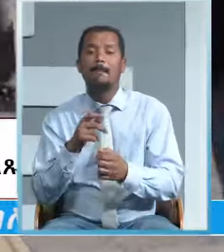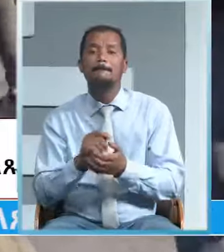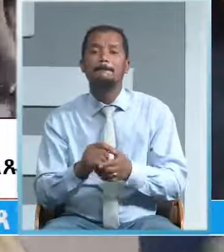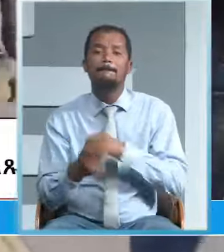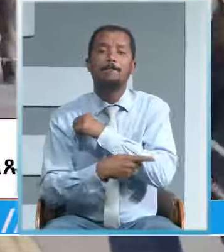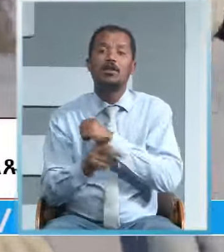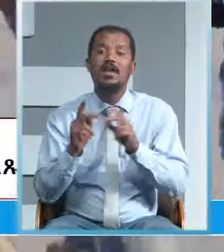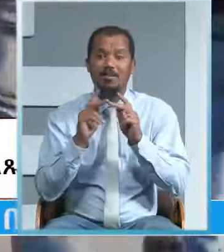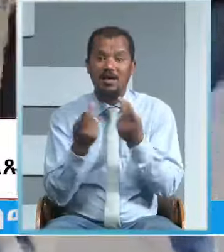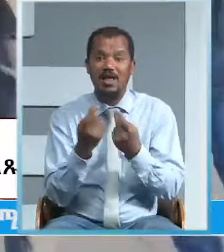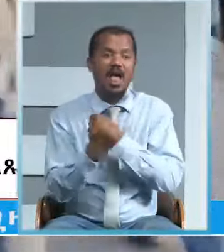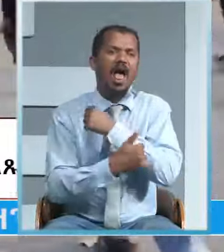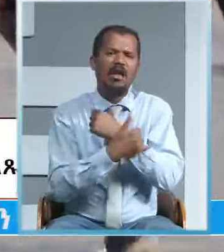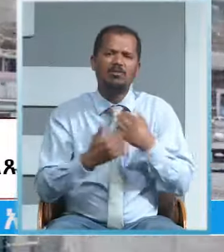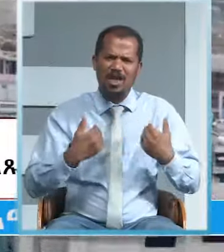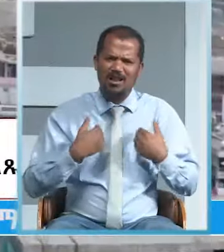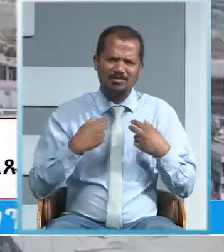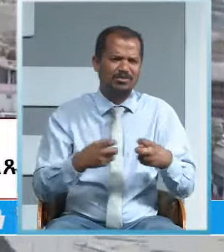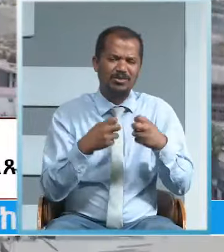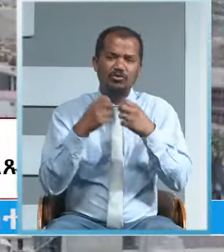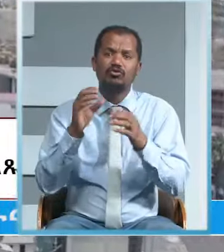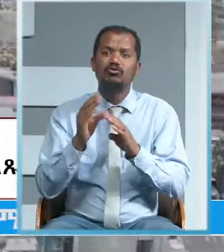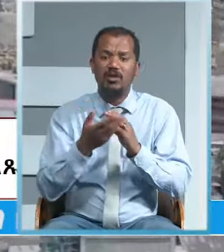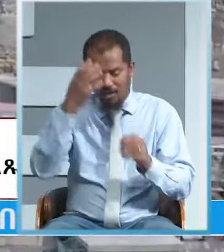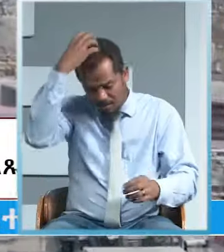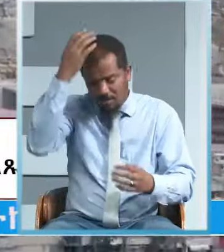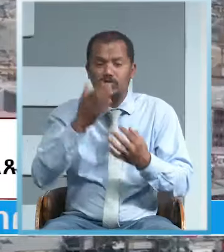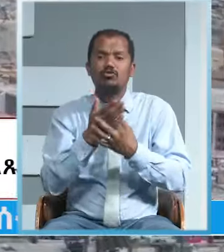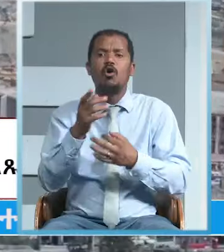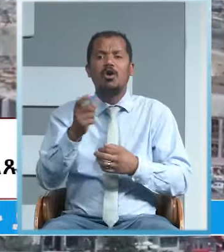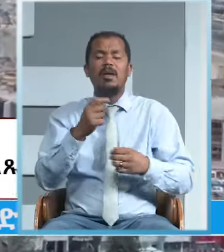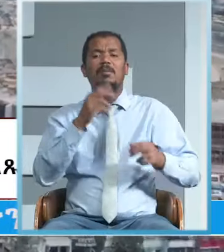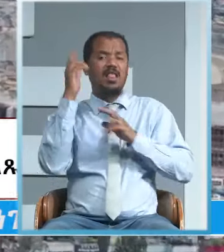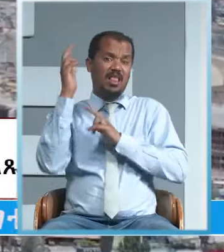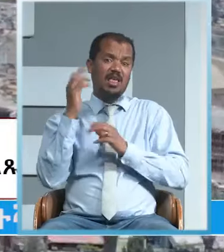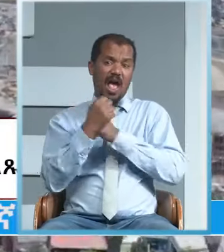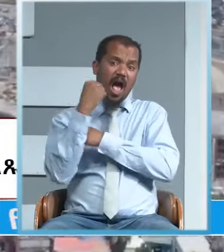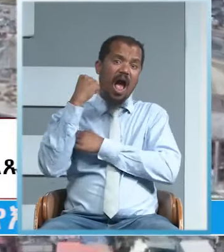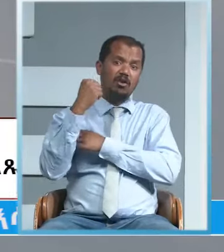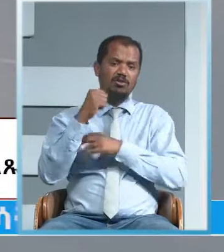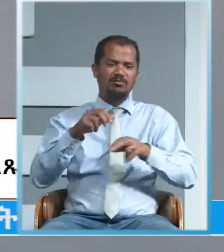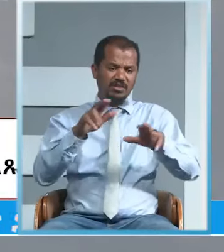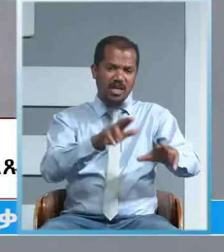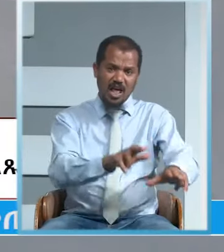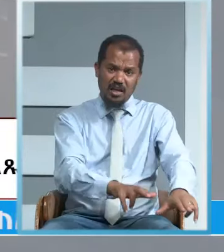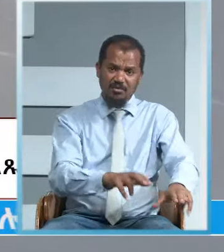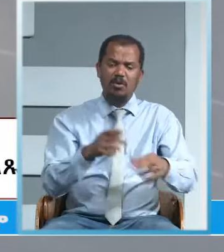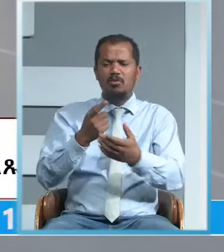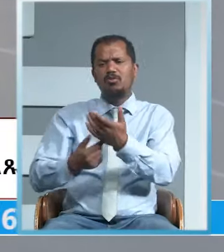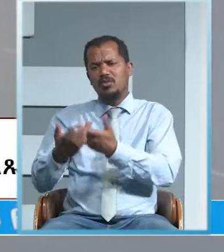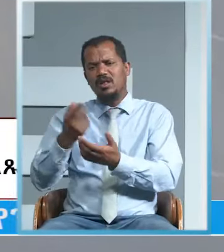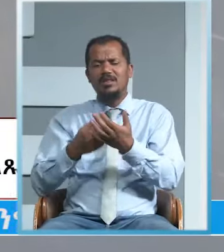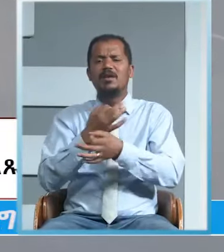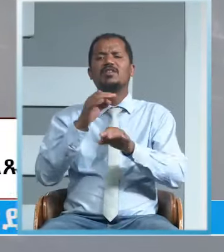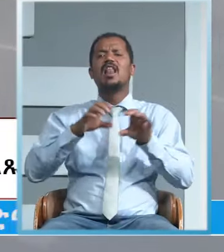ፓርቲዎች ያነሱት ጉዳይ ሀገሪቱ ያለችበት የግጭት ሁኔታ በመንግስት በኩልም ሆነ በታጣቂ ኃይሎች መሳሪያን አስቀምጦ ውይይትን መፍትሄ